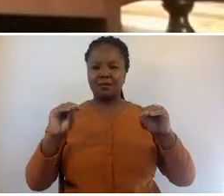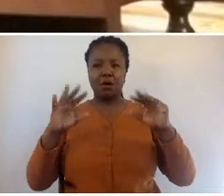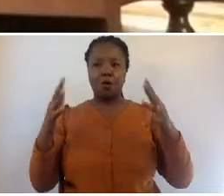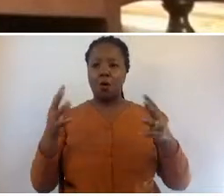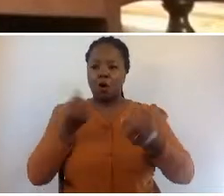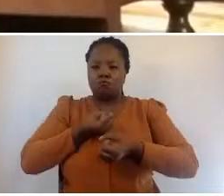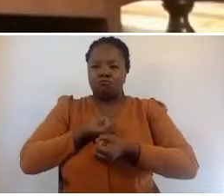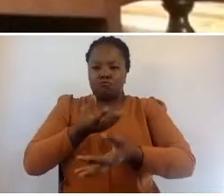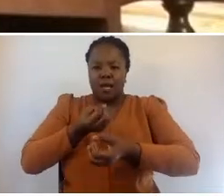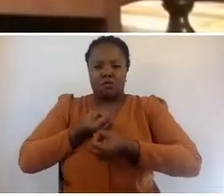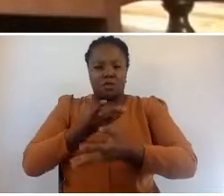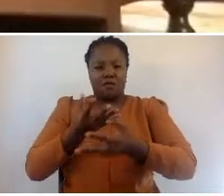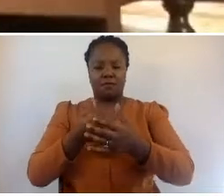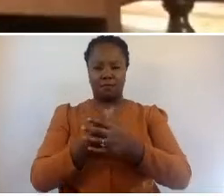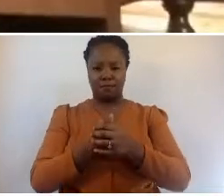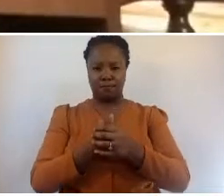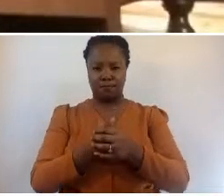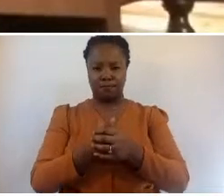liberté d'expression.